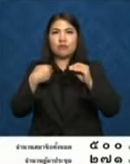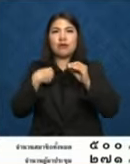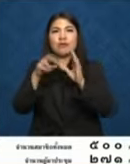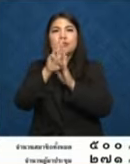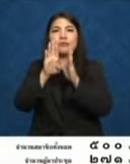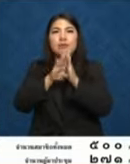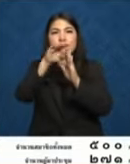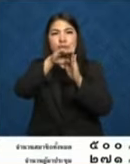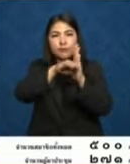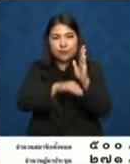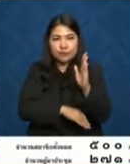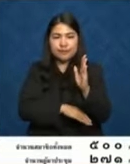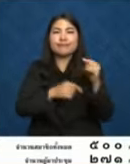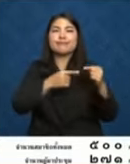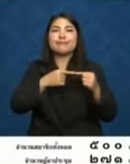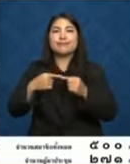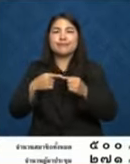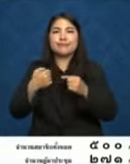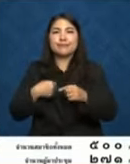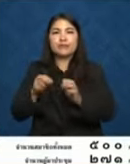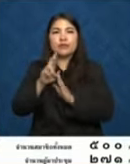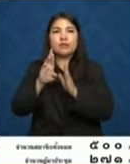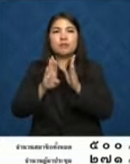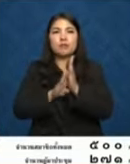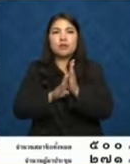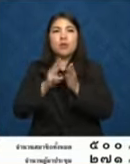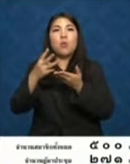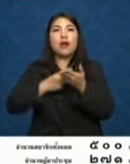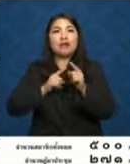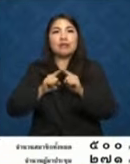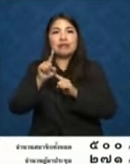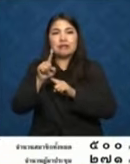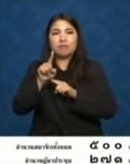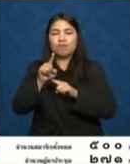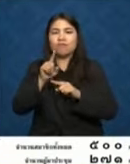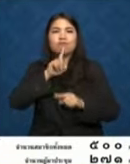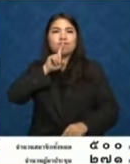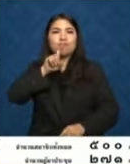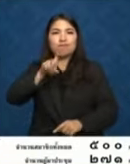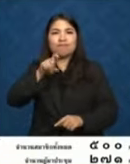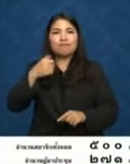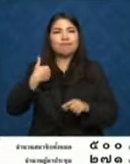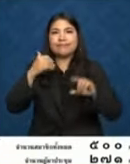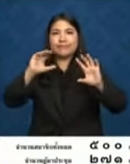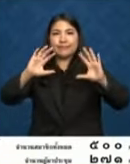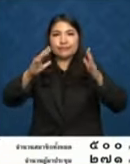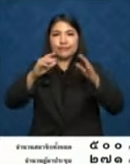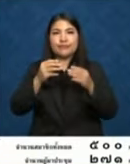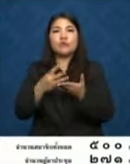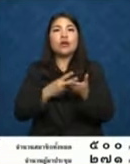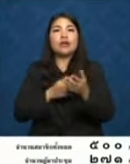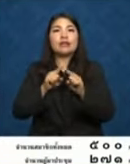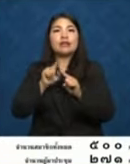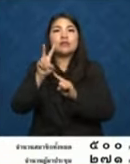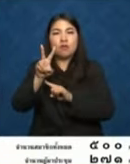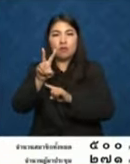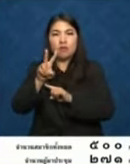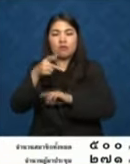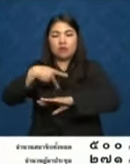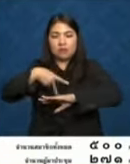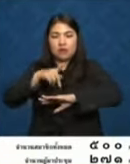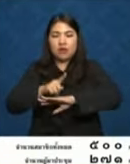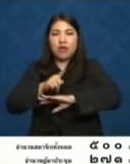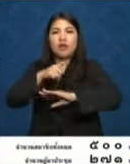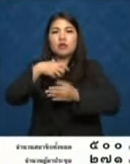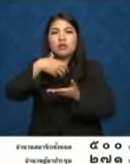ครับระเบียบวาระที่1กระทู้ถามไม่มีระเบียบวาระที่2เรื่องที่ประธาน